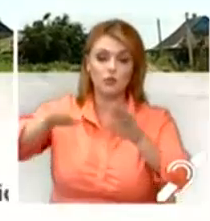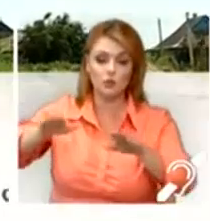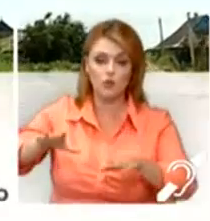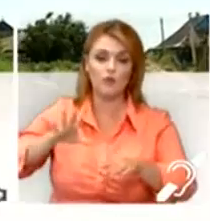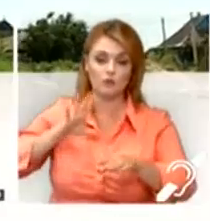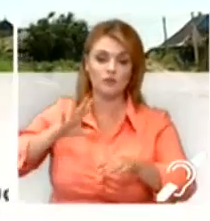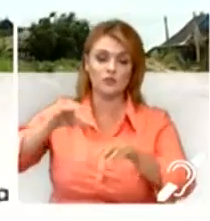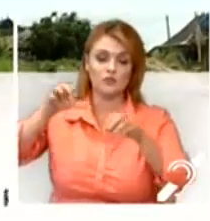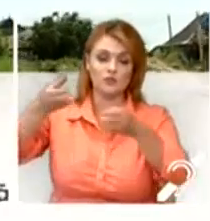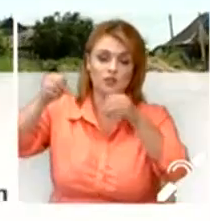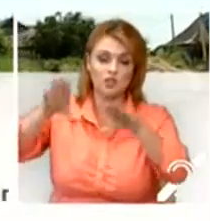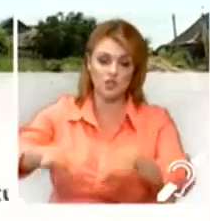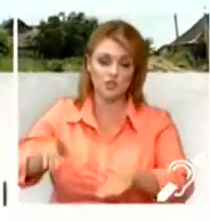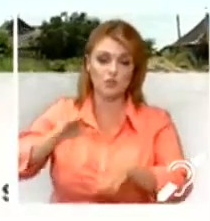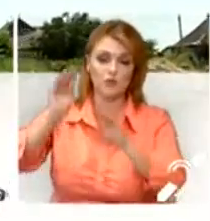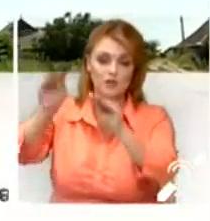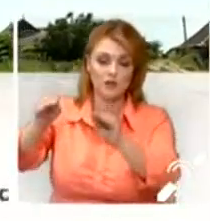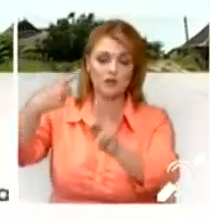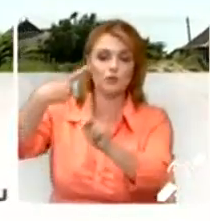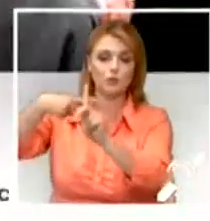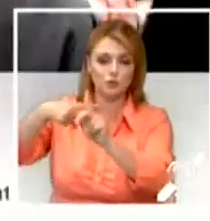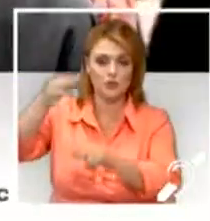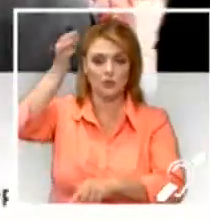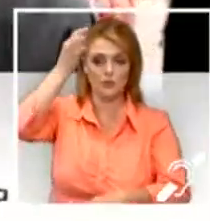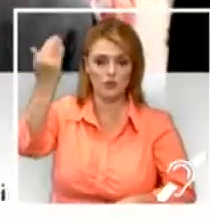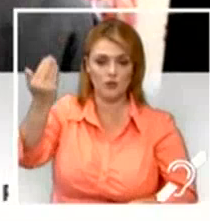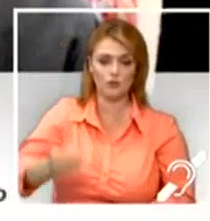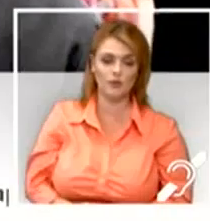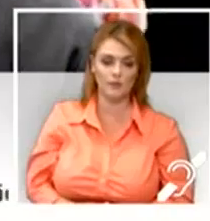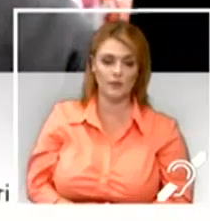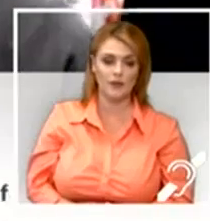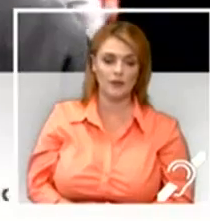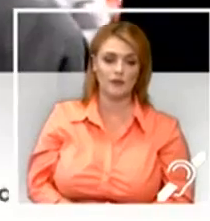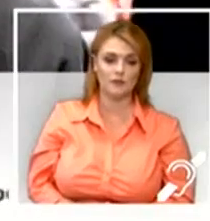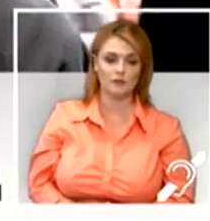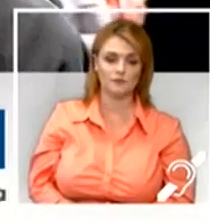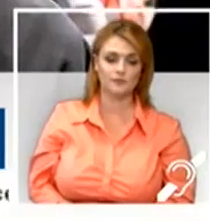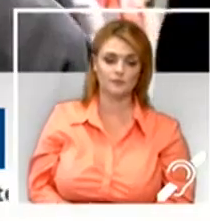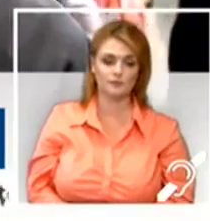pe teritoriul actual al Ucrainei, unde a fost ridicat inițial. Un loc de